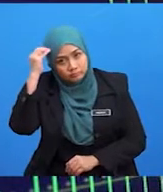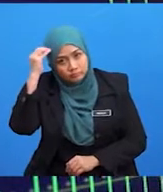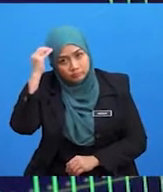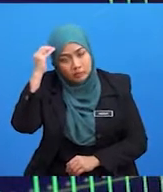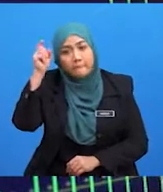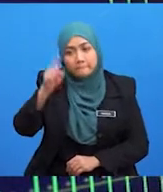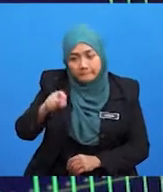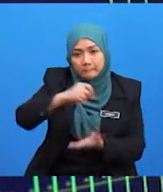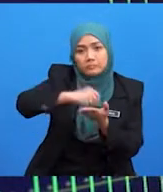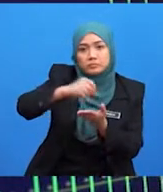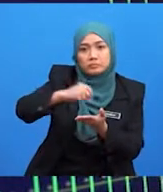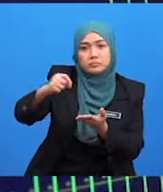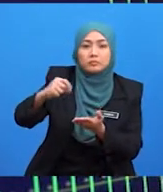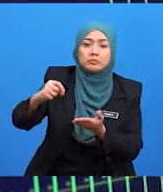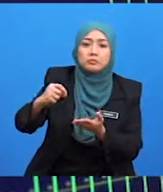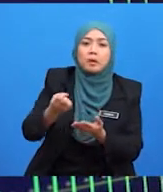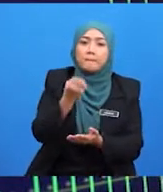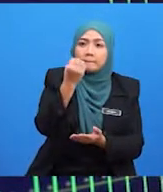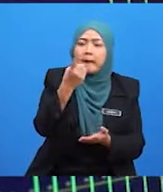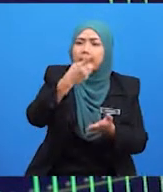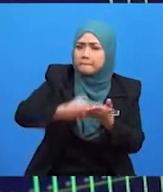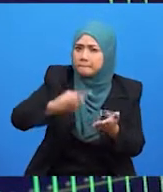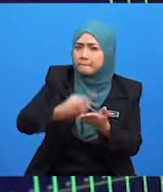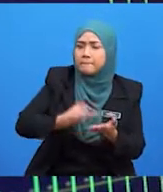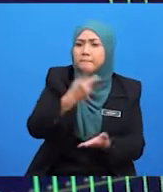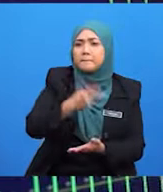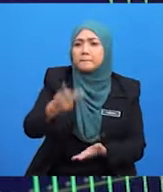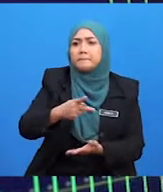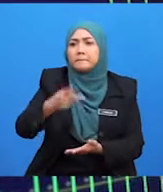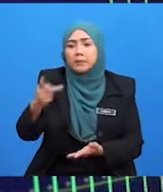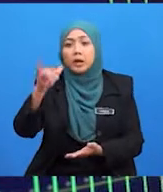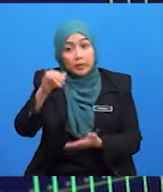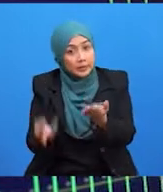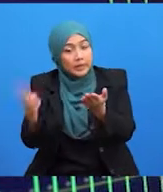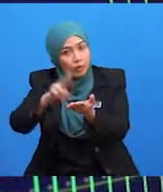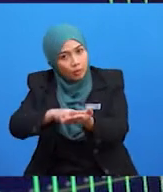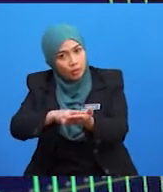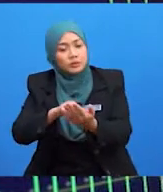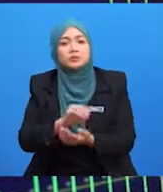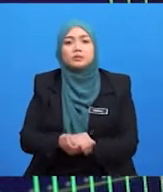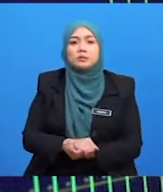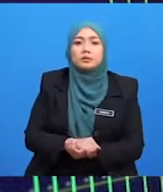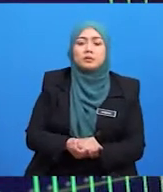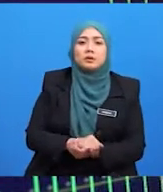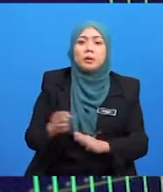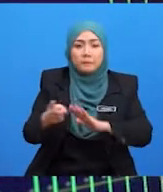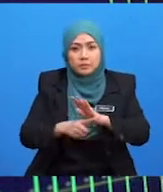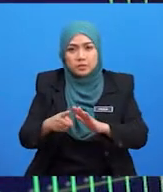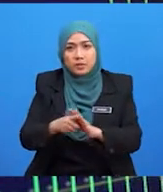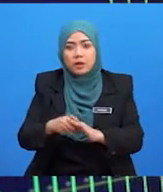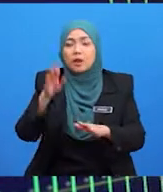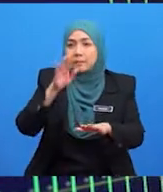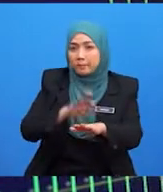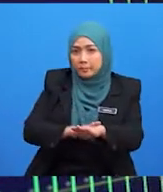am kita perlu menulis keterangan bagi urus niaga yang direkodkan. Keterangan perlu direkod berdasarkan